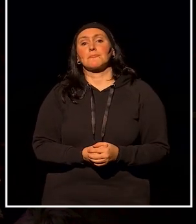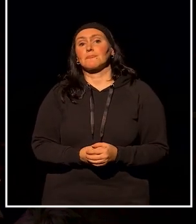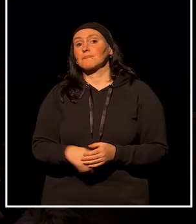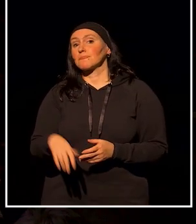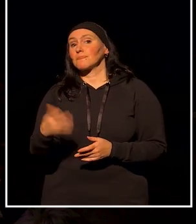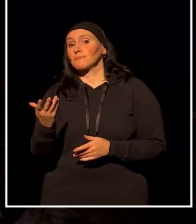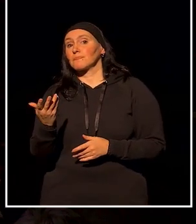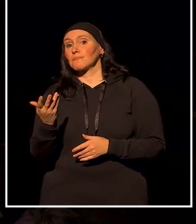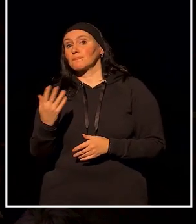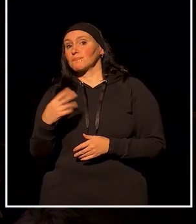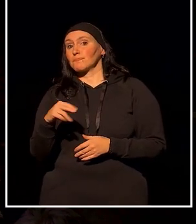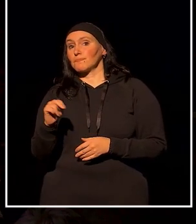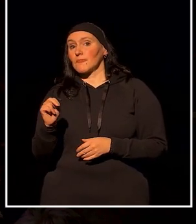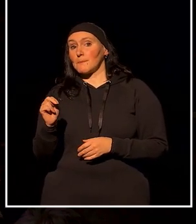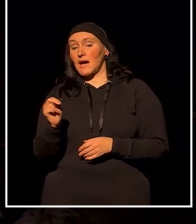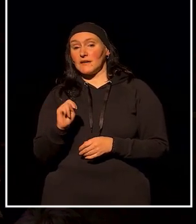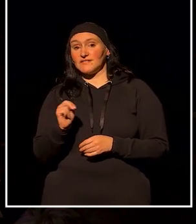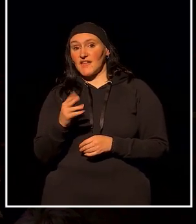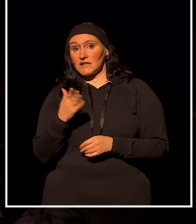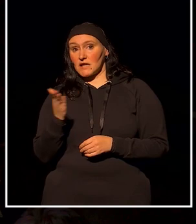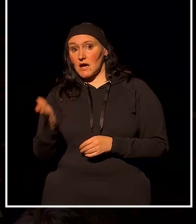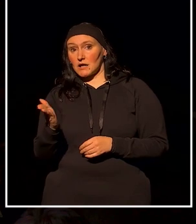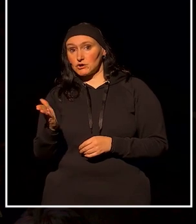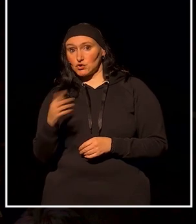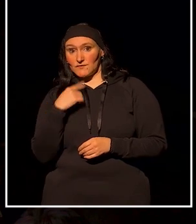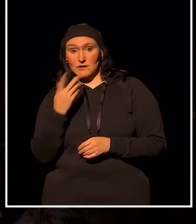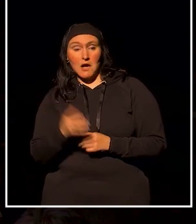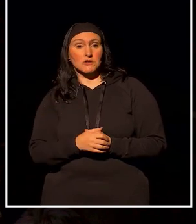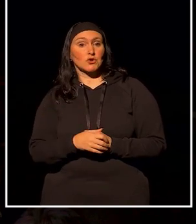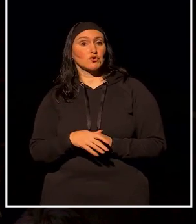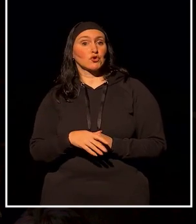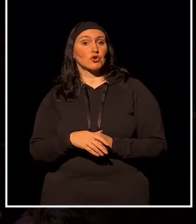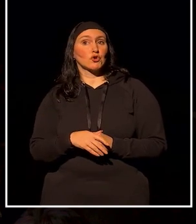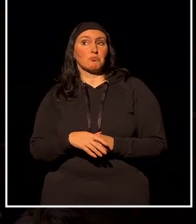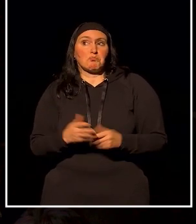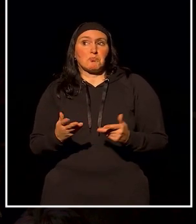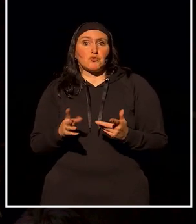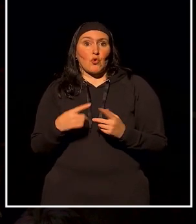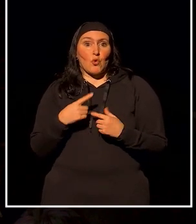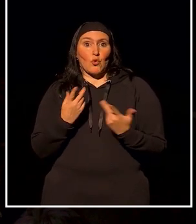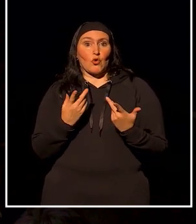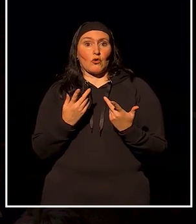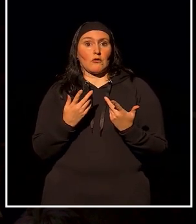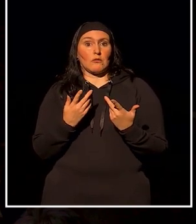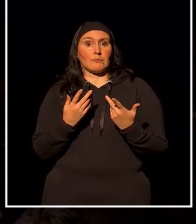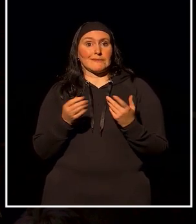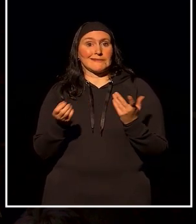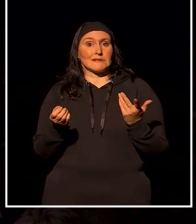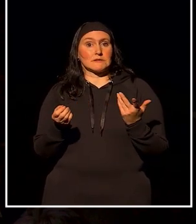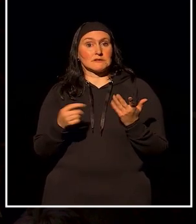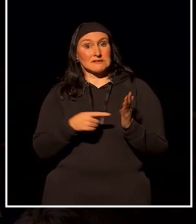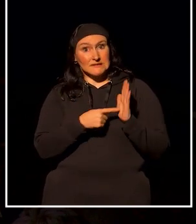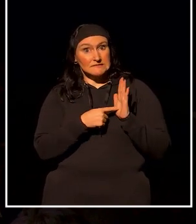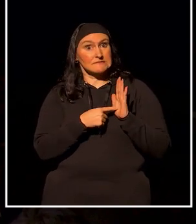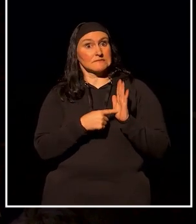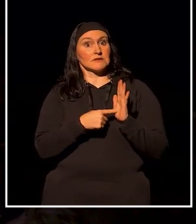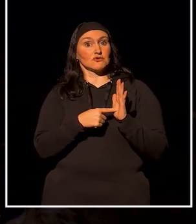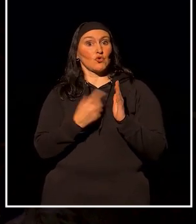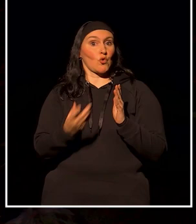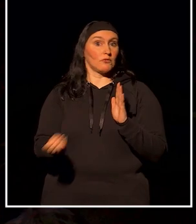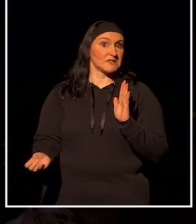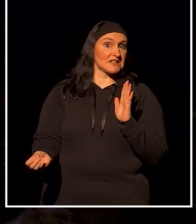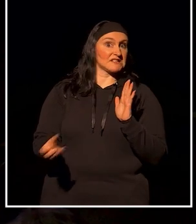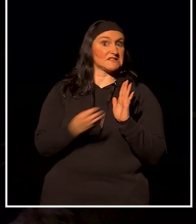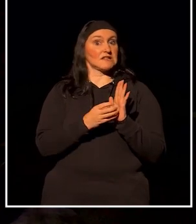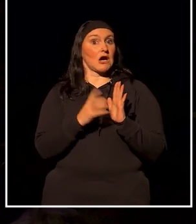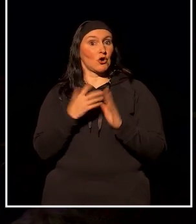sagen, mit der Schuld kannst du gar nicht so viel anfangen, oder? Nee, Schuld ist wirklich ein Begriff, der für